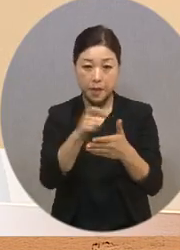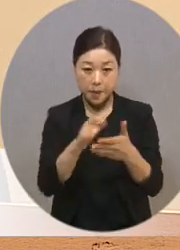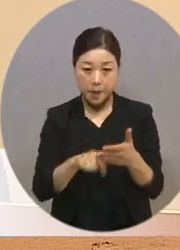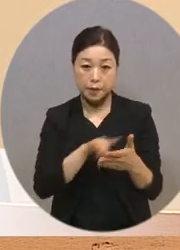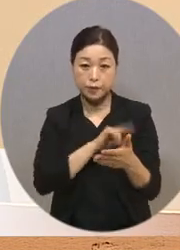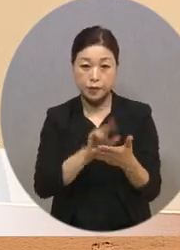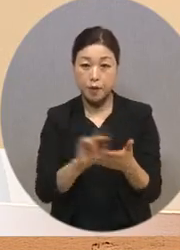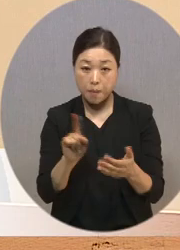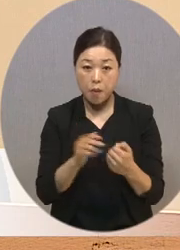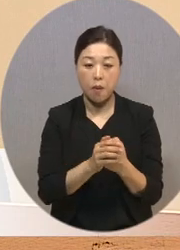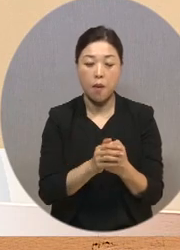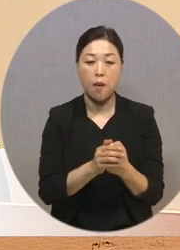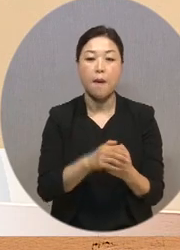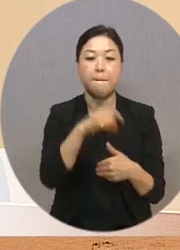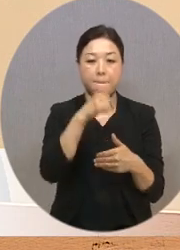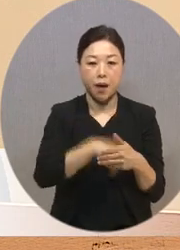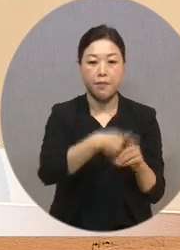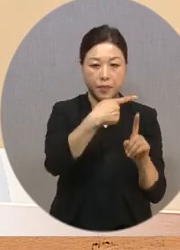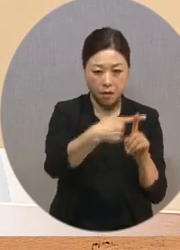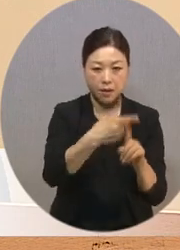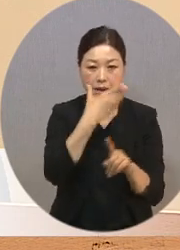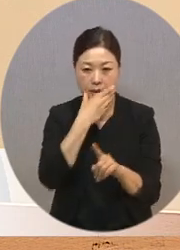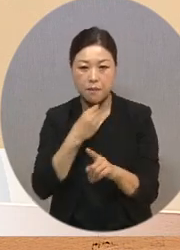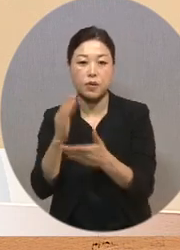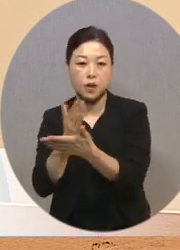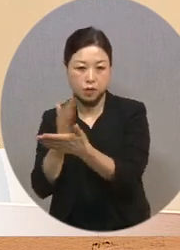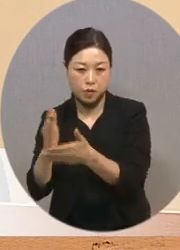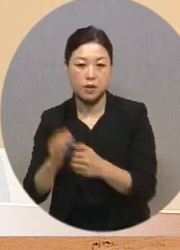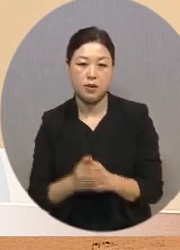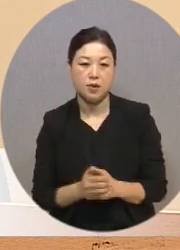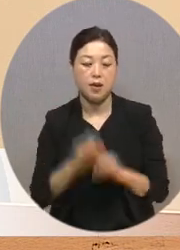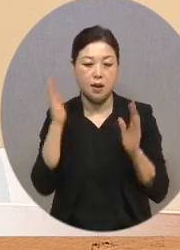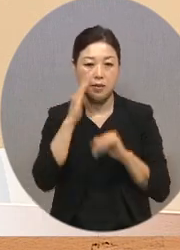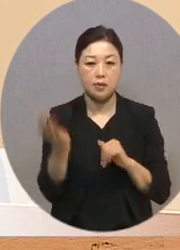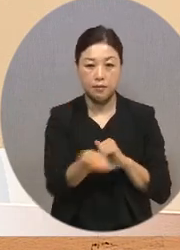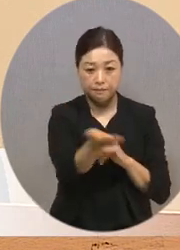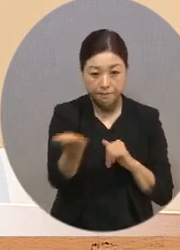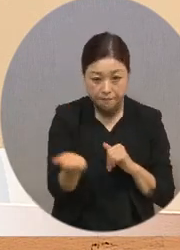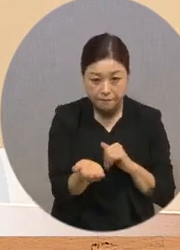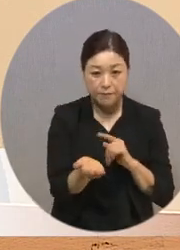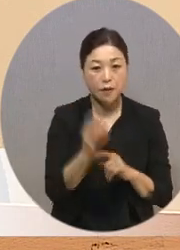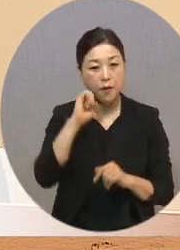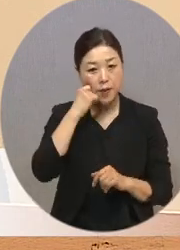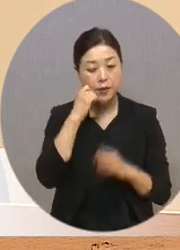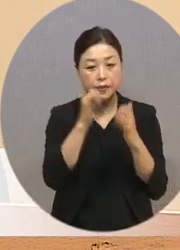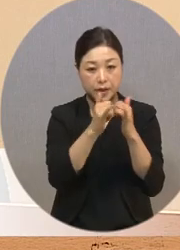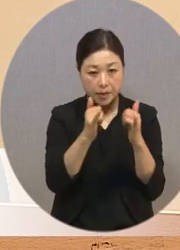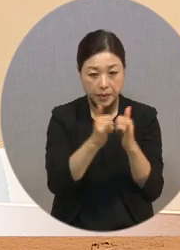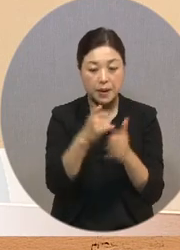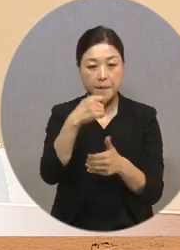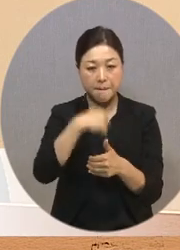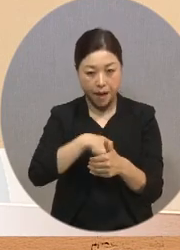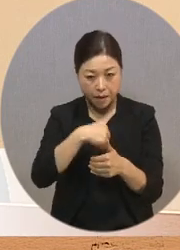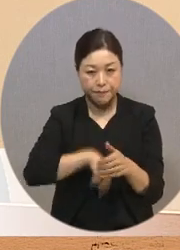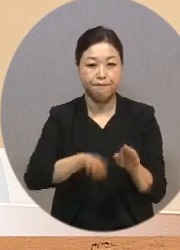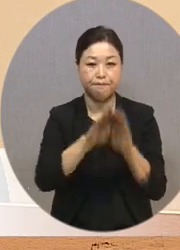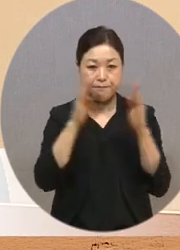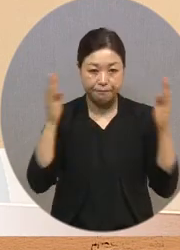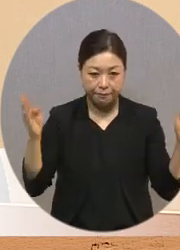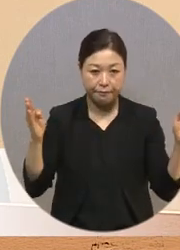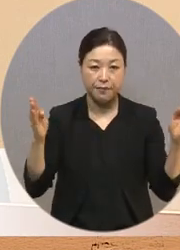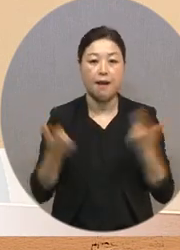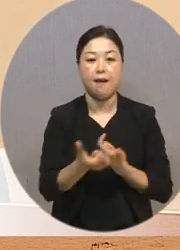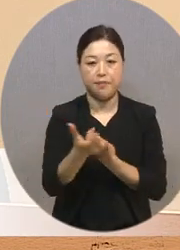주제인 마음 더하기, 행복 나누기는 학생 여러분이 어려운 사람에게 마음의 문을 열어서